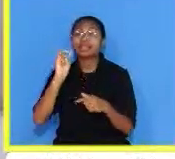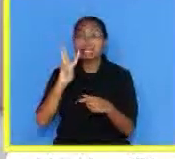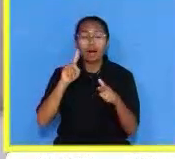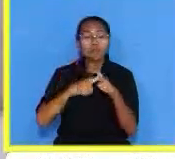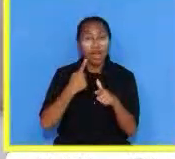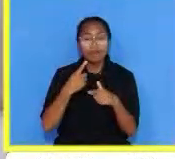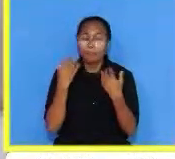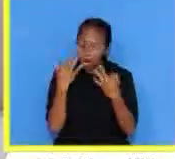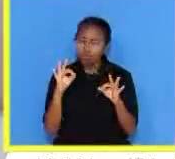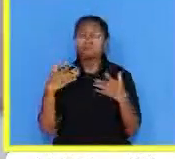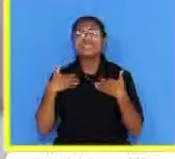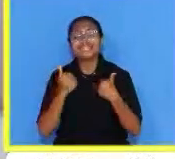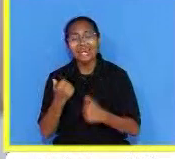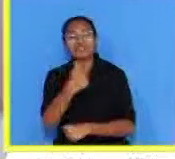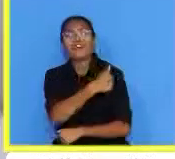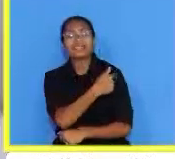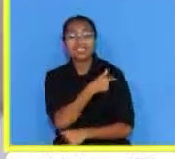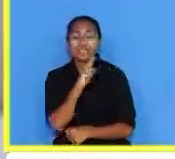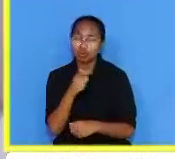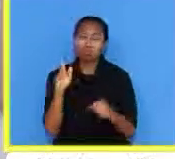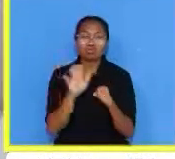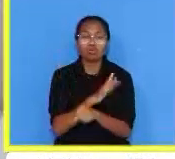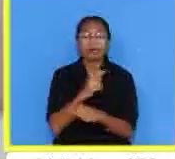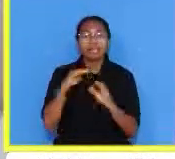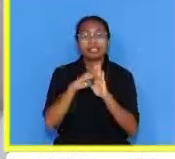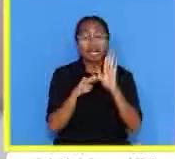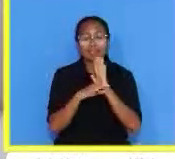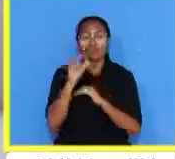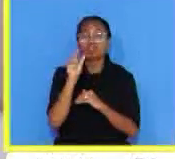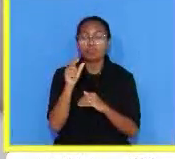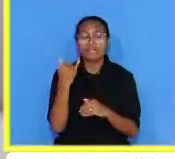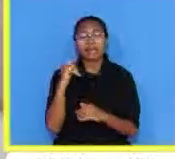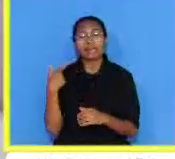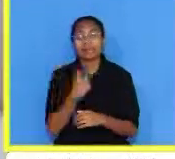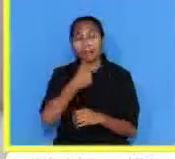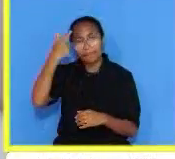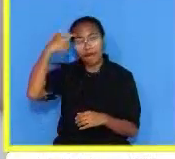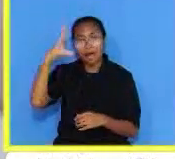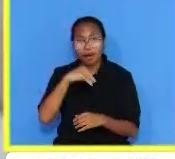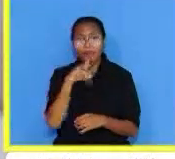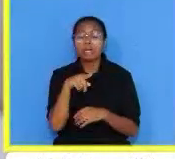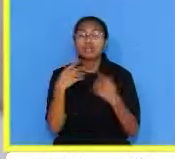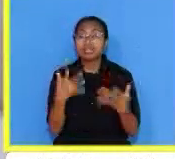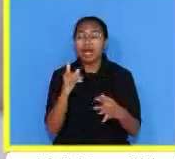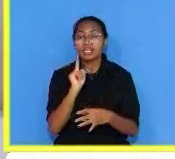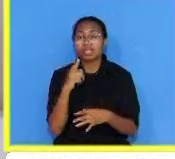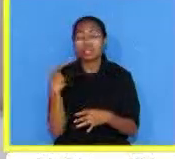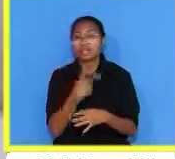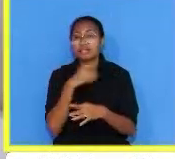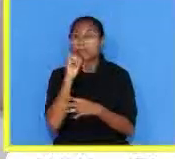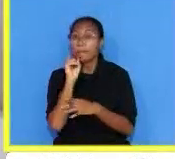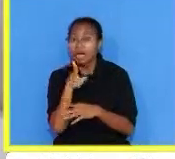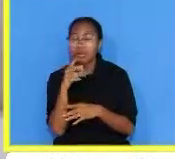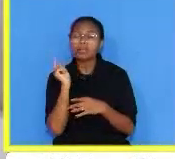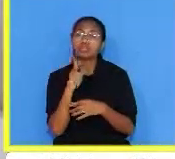bisa divaksin. Itu saja mungkin syarat yang umum yang harus kita ketahui. Selain yang tadi saya sampaikan,